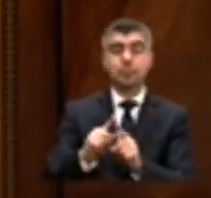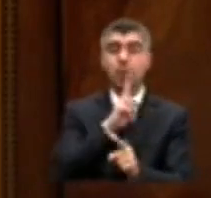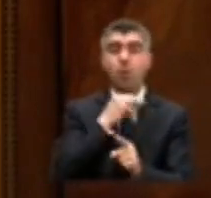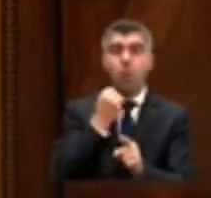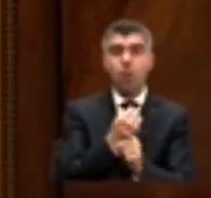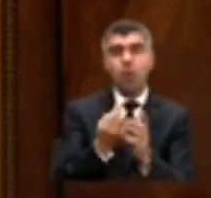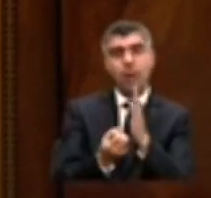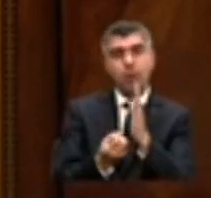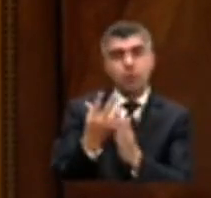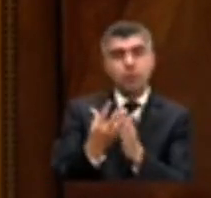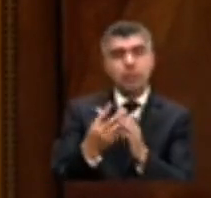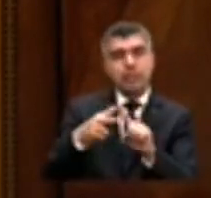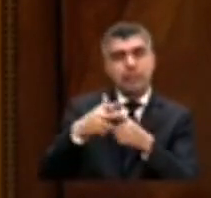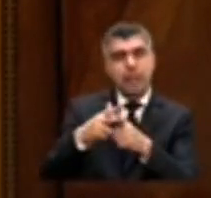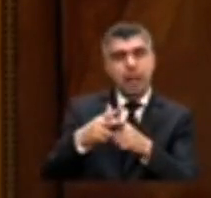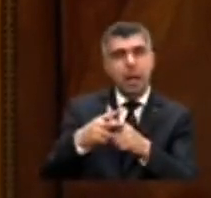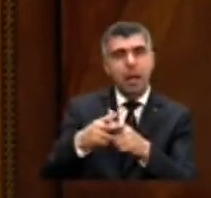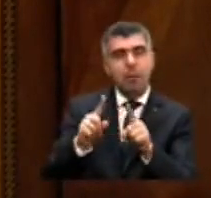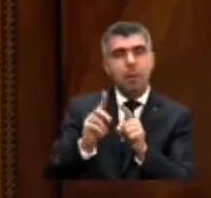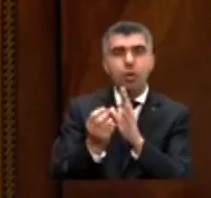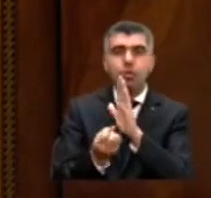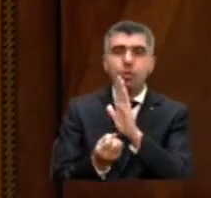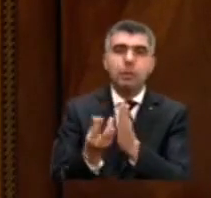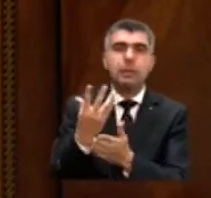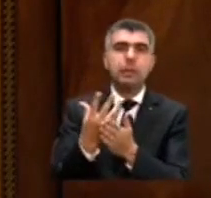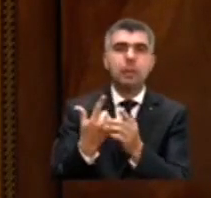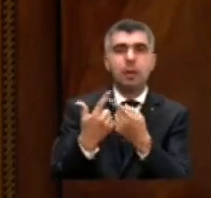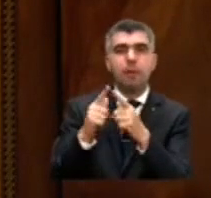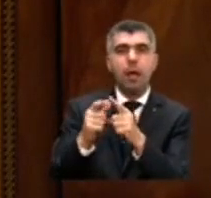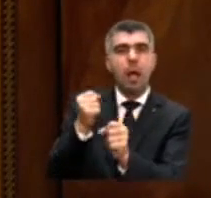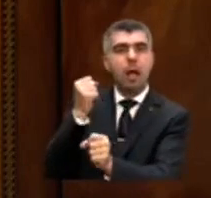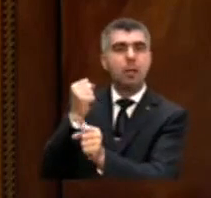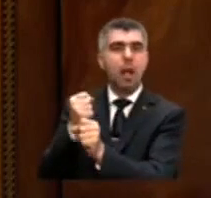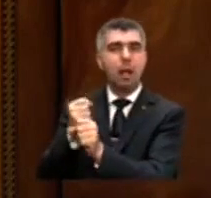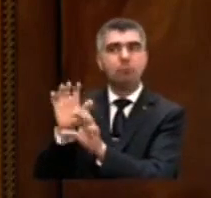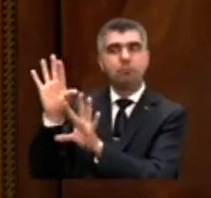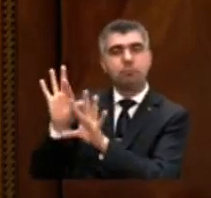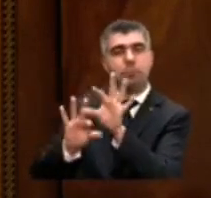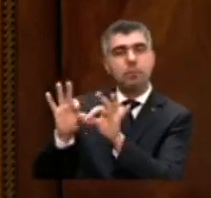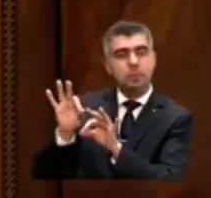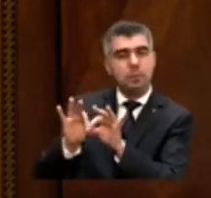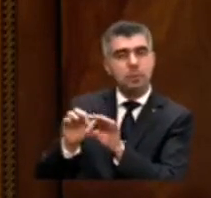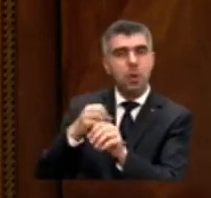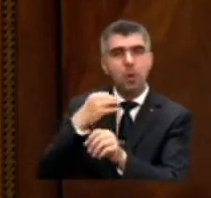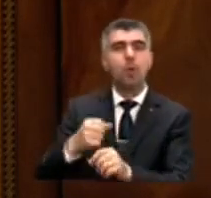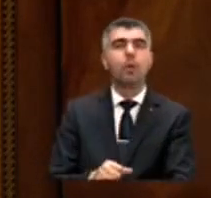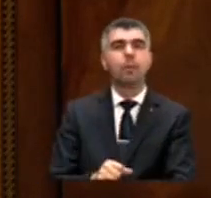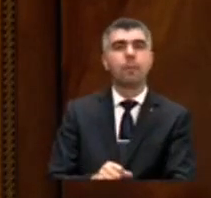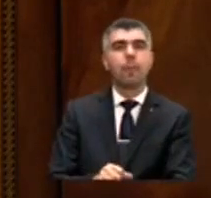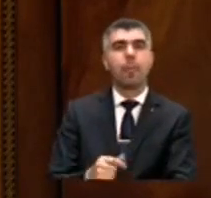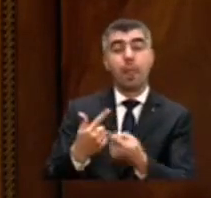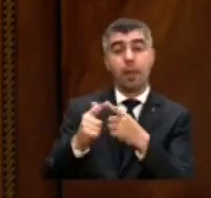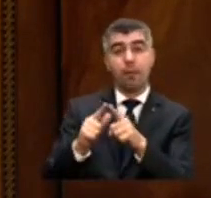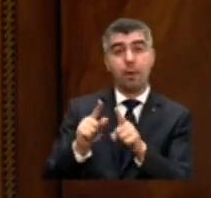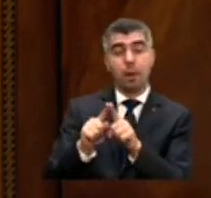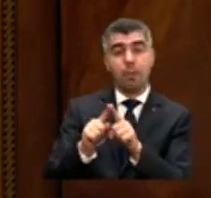وتطوير صناعة مولدة لمناصب الشغل منزوعة الكربون وقادرة على